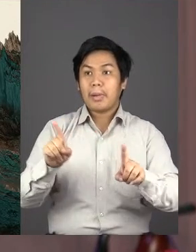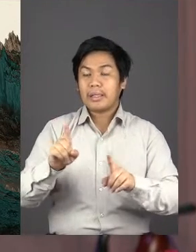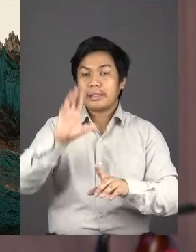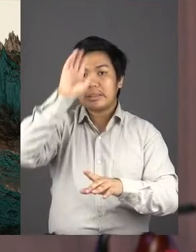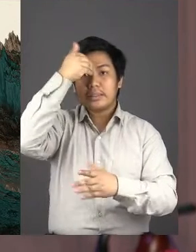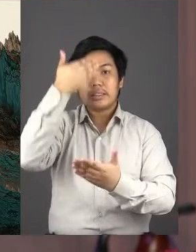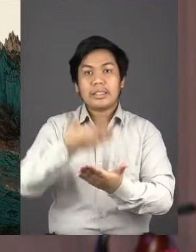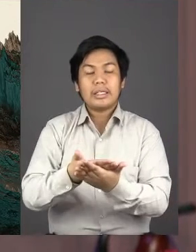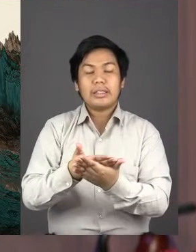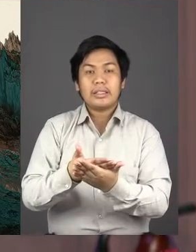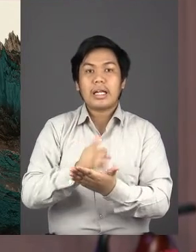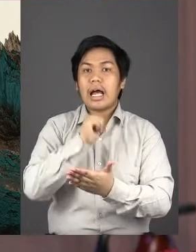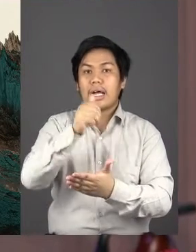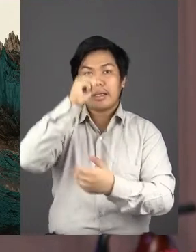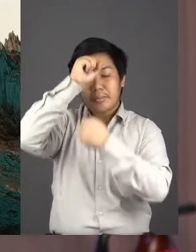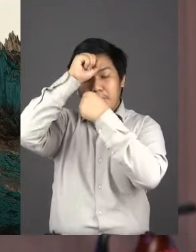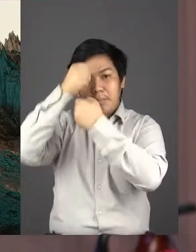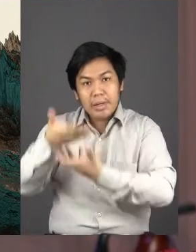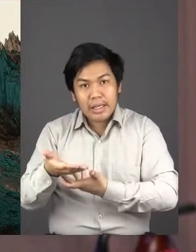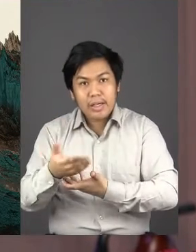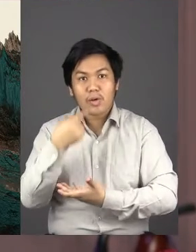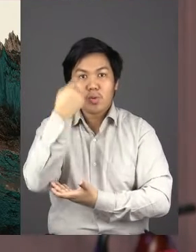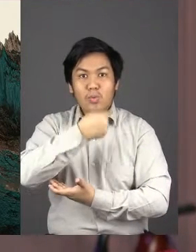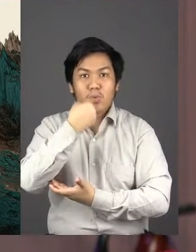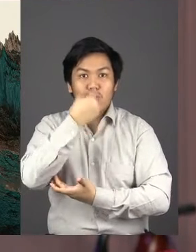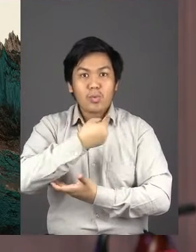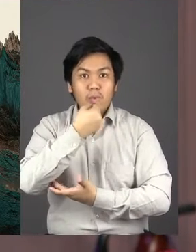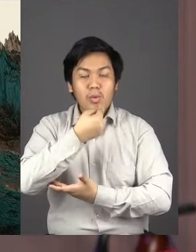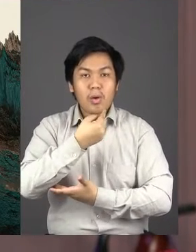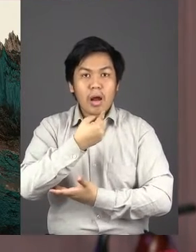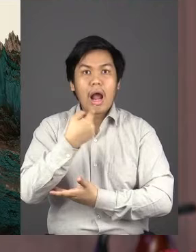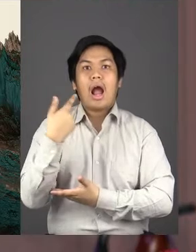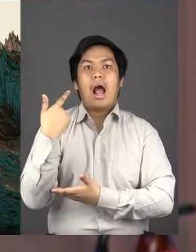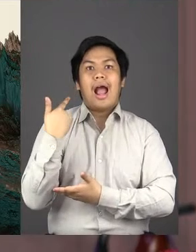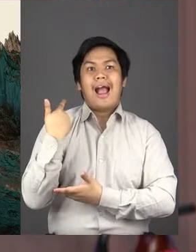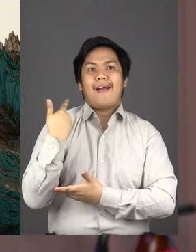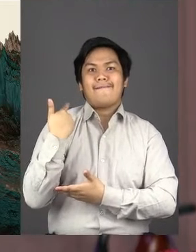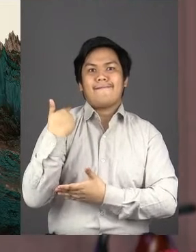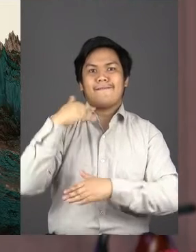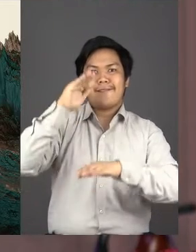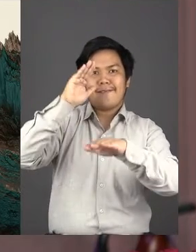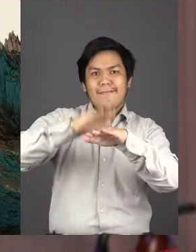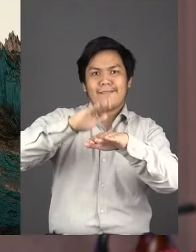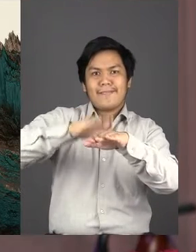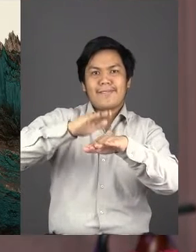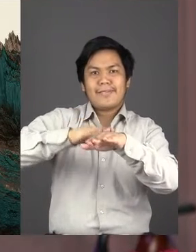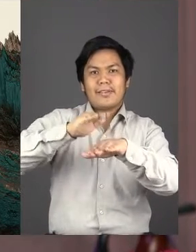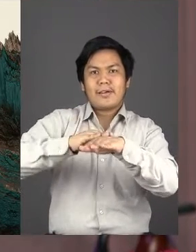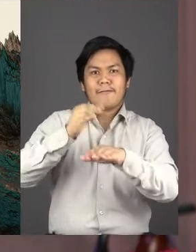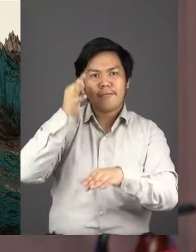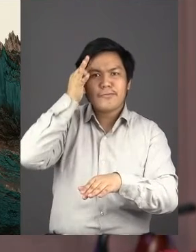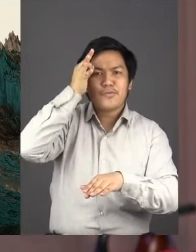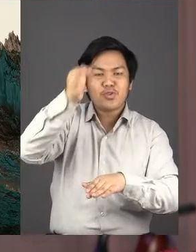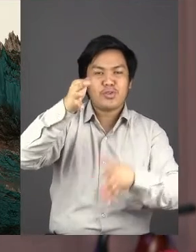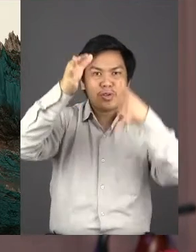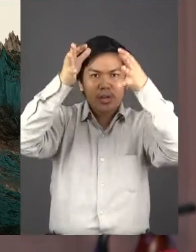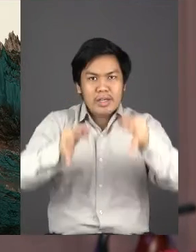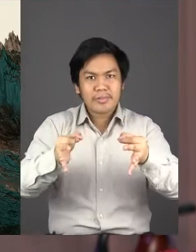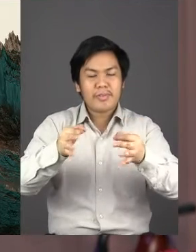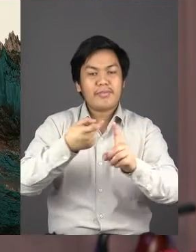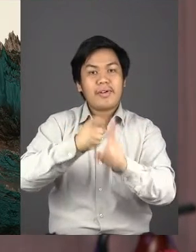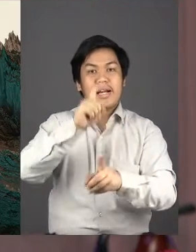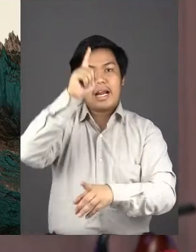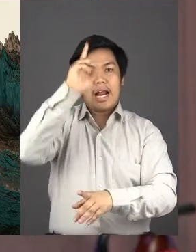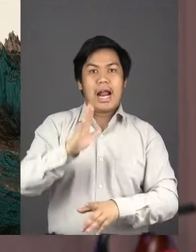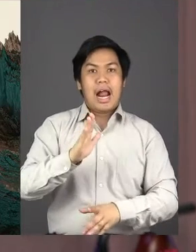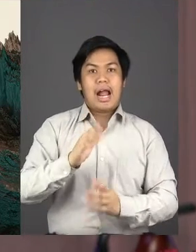of disobedience, sila po ay merong banta ng kahatulan ng Diyos. Dahil